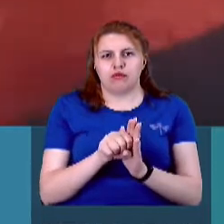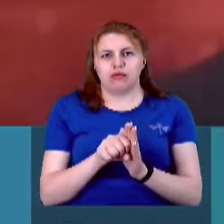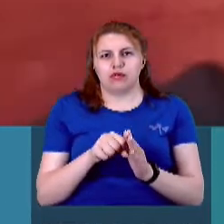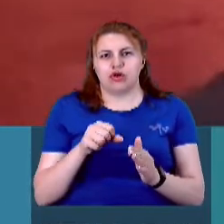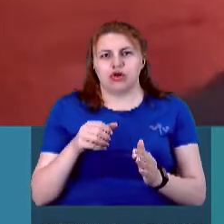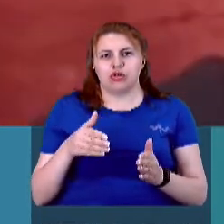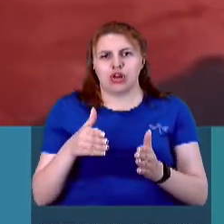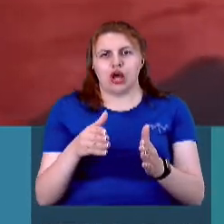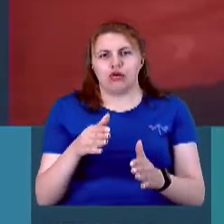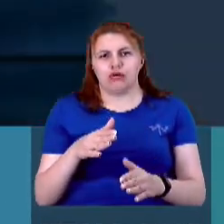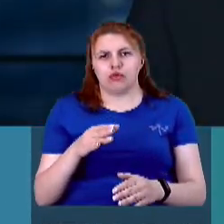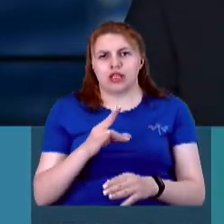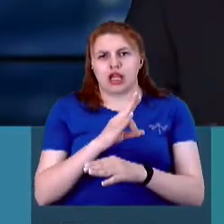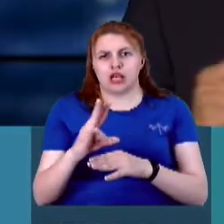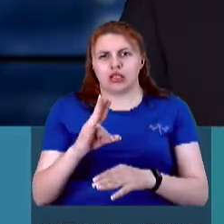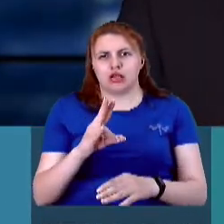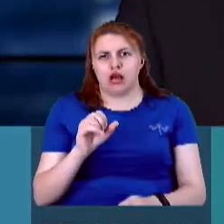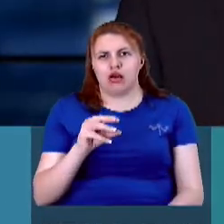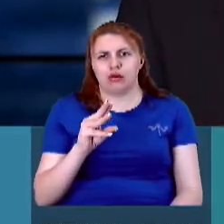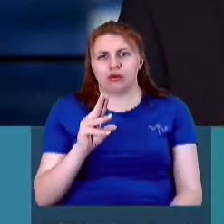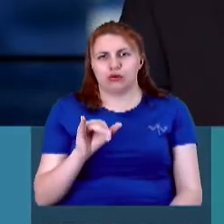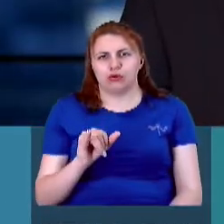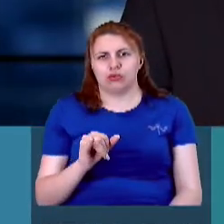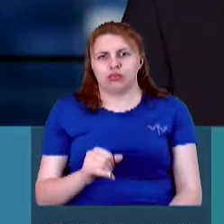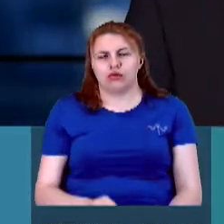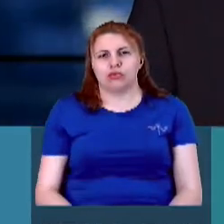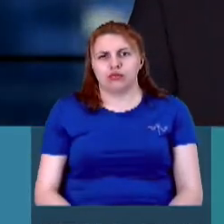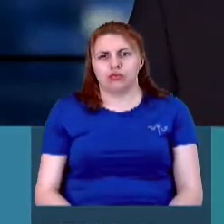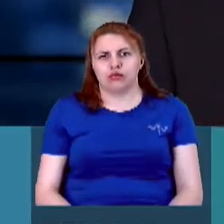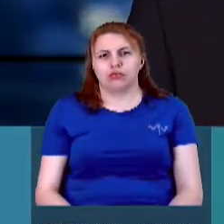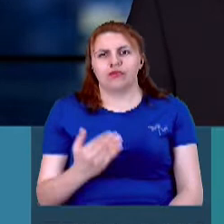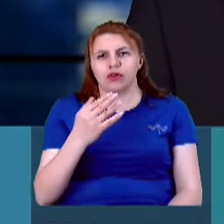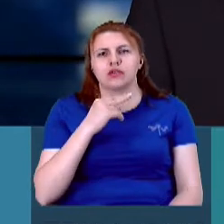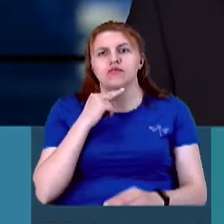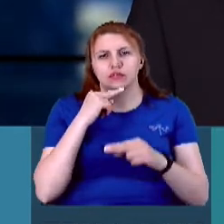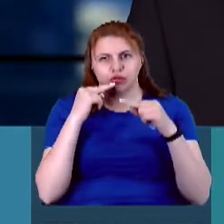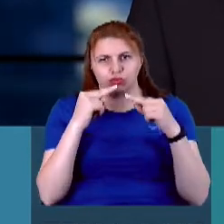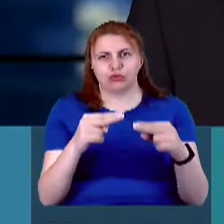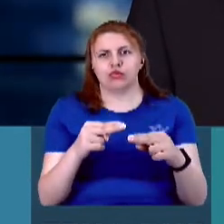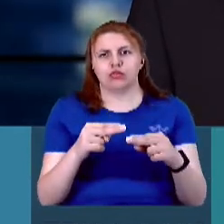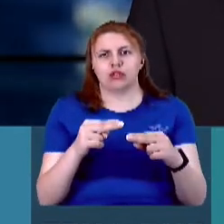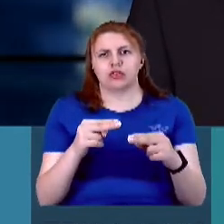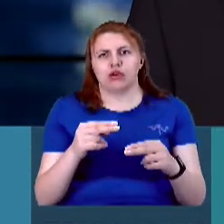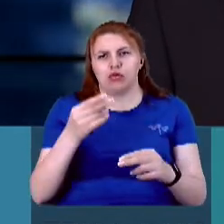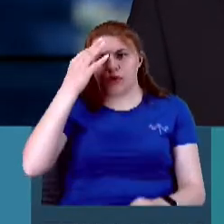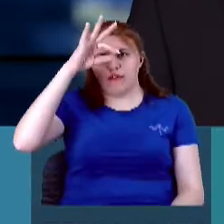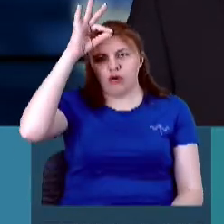акту. Ми більш нічого нам не треба. Звернулись до правоохоронців з вимогою, аби справу